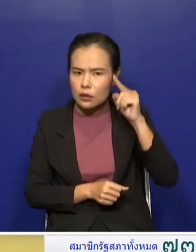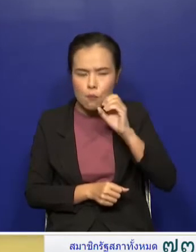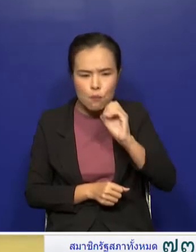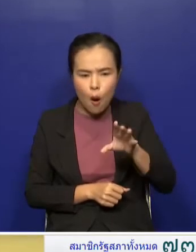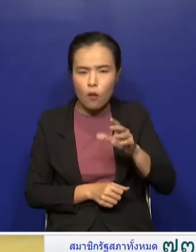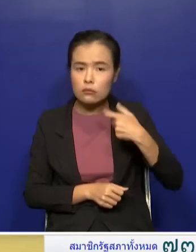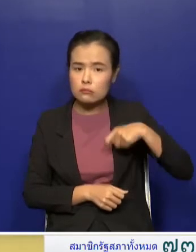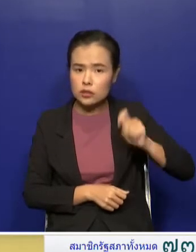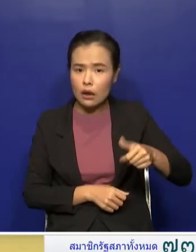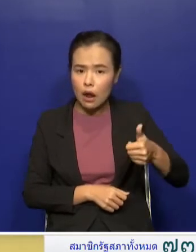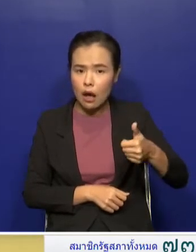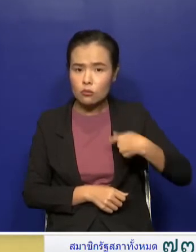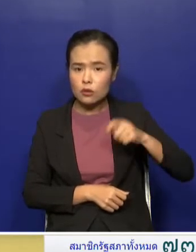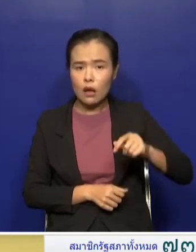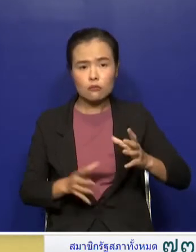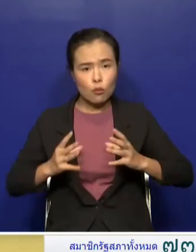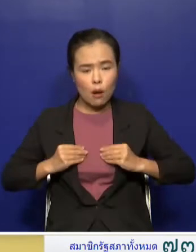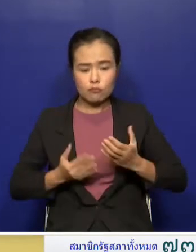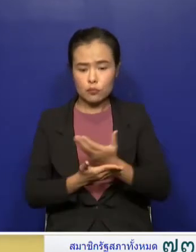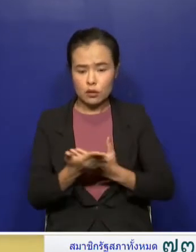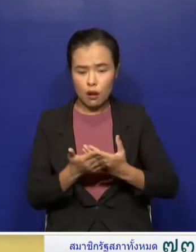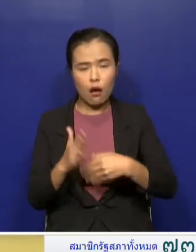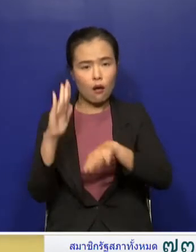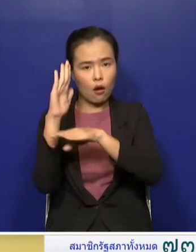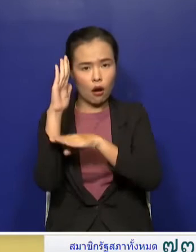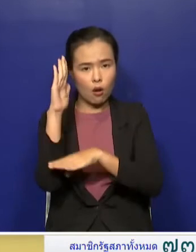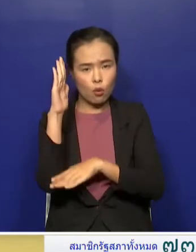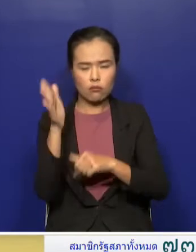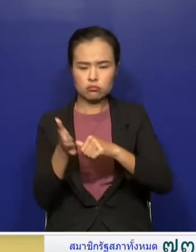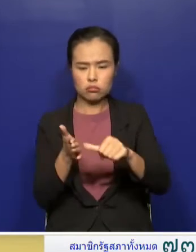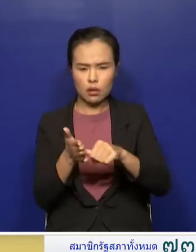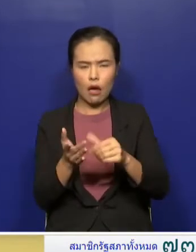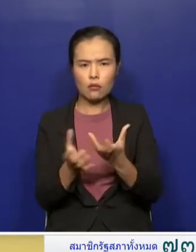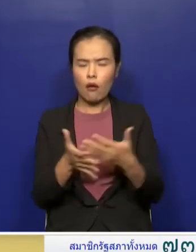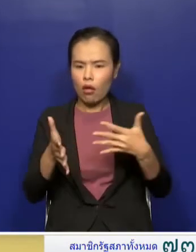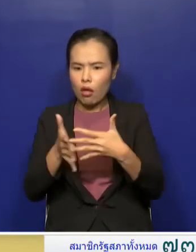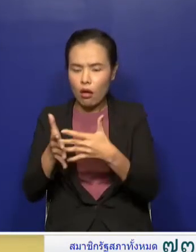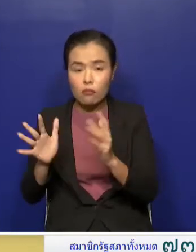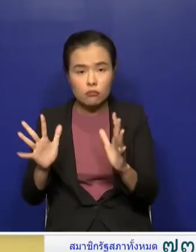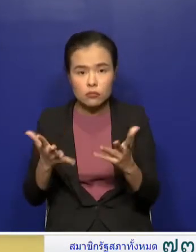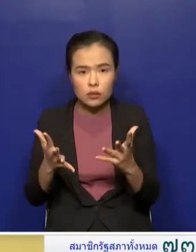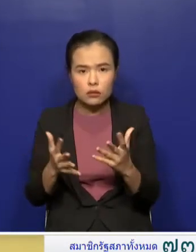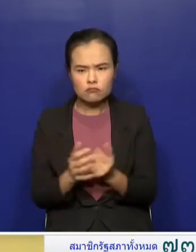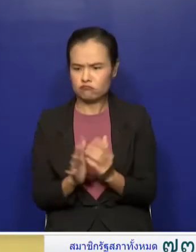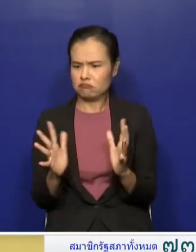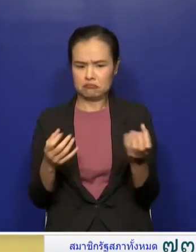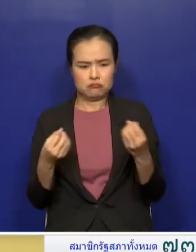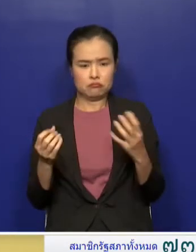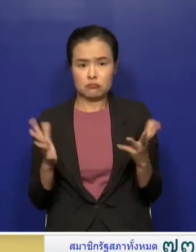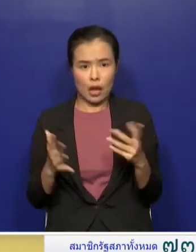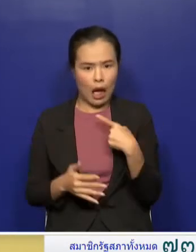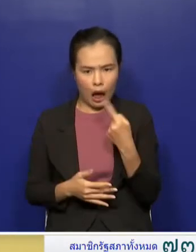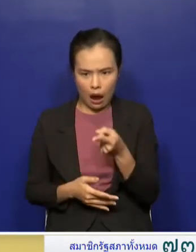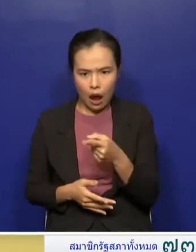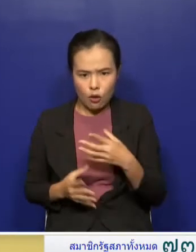ว่าถ้าศาลรับพิจารณาแล้วนี่กระบวนการแก้ไขมึงจะไม่สะดุดหยุดลงไม่มีหรอกใครค้ำ